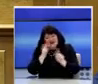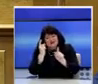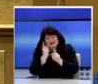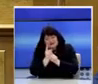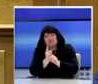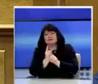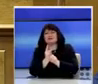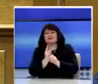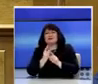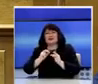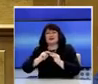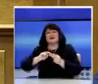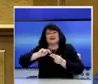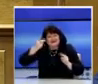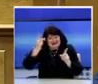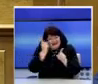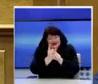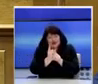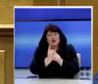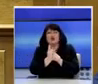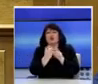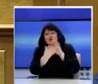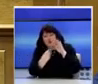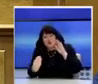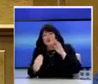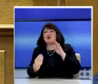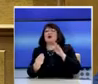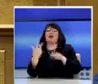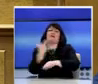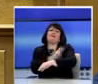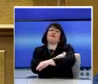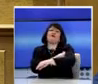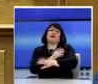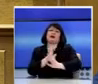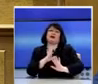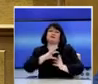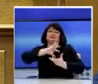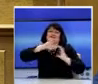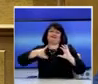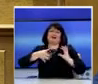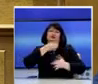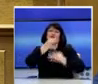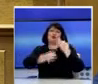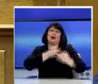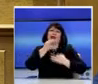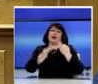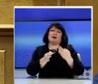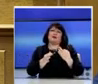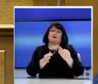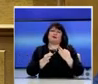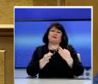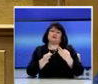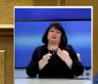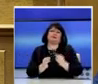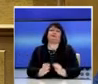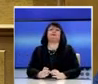Και ως συνήθως κάνετε, να διαστρεβλώσετε κιόλας το μήνυμα όσων είπα.